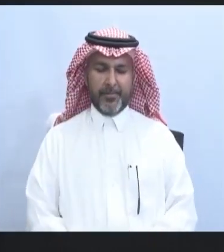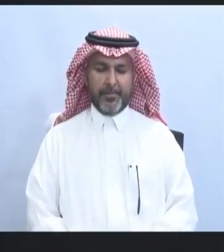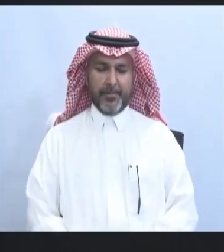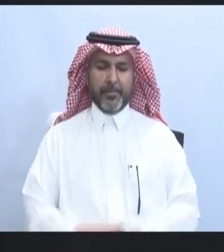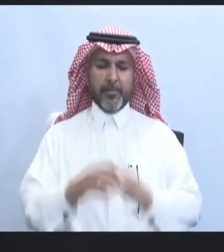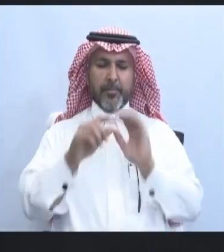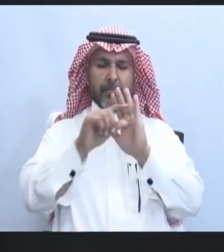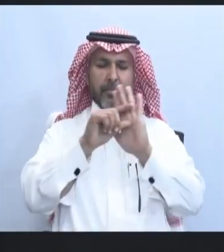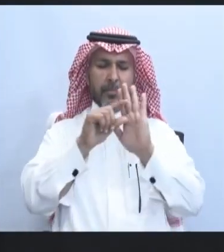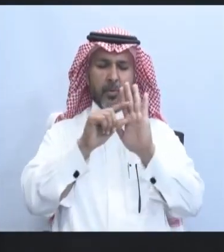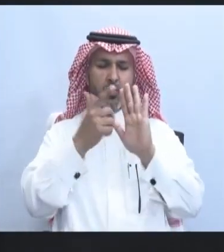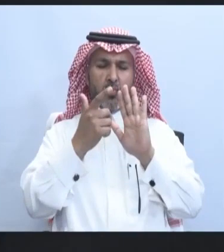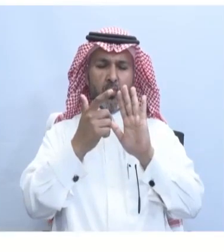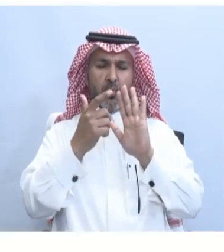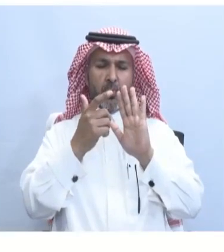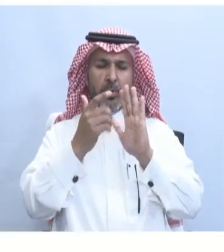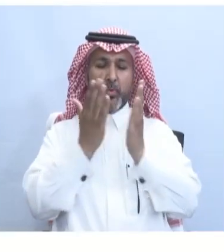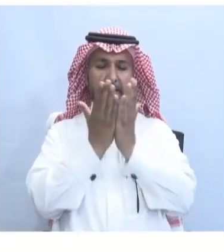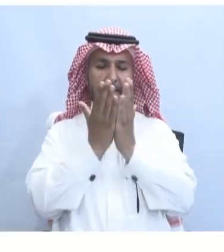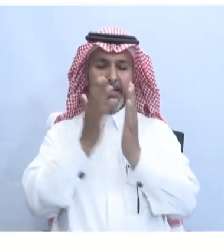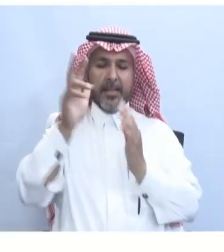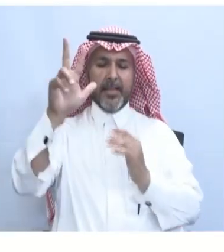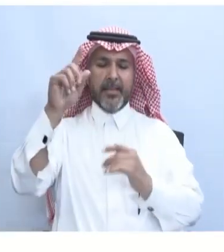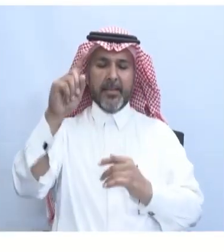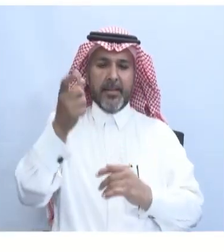في ماده الدراسات الاجتماعيه